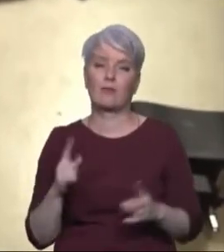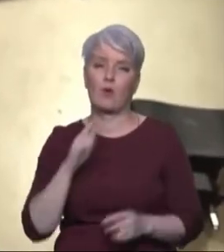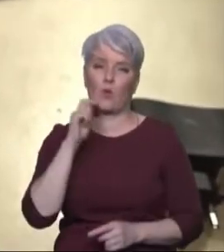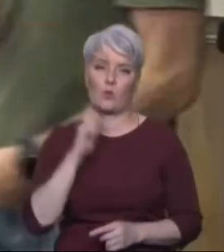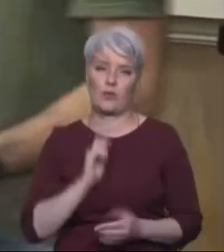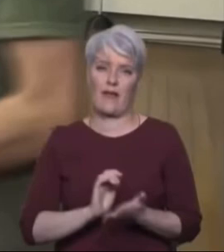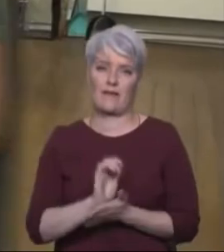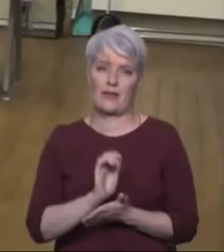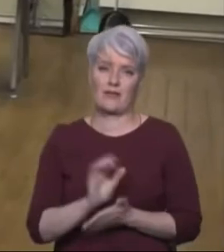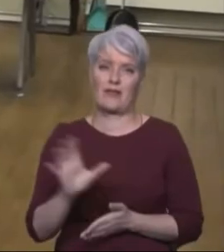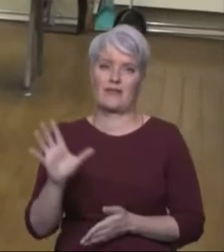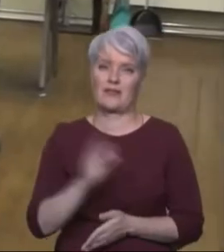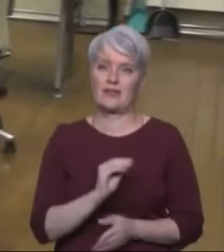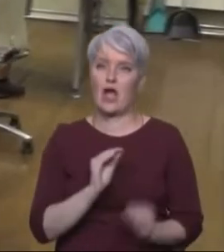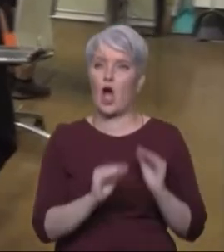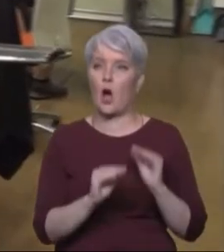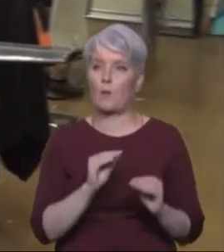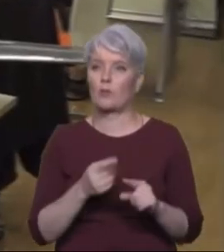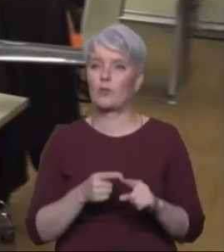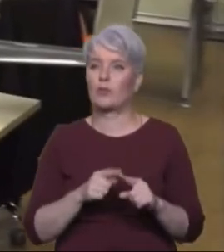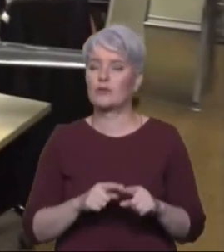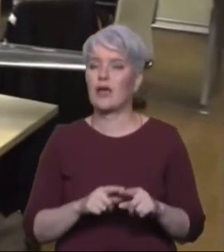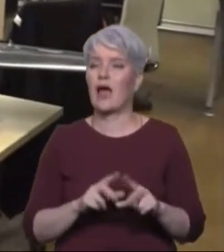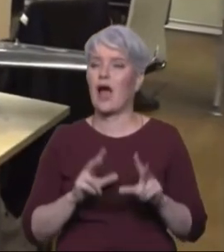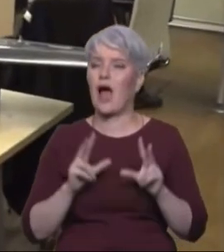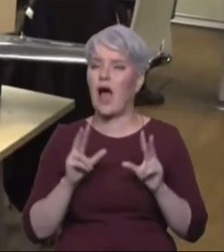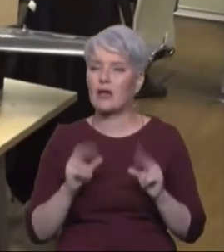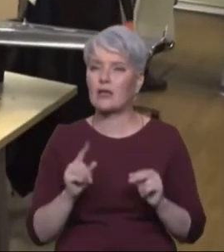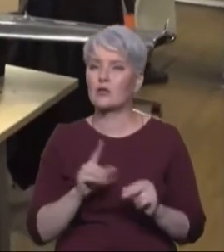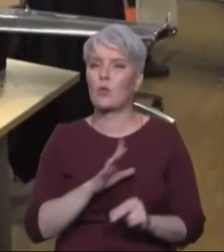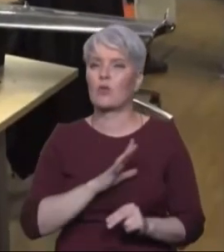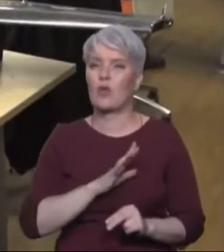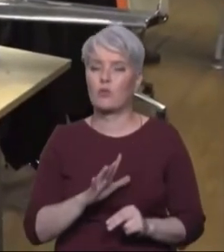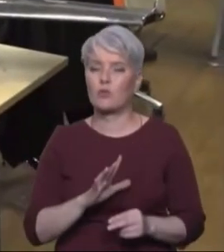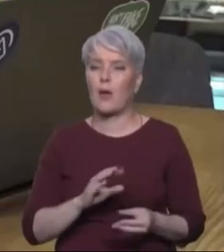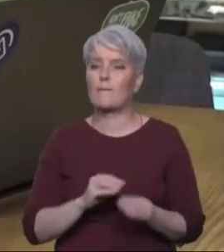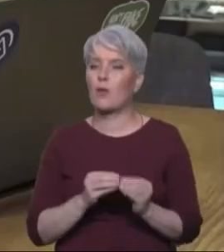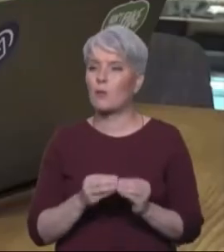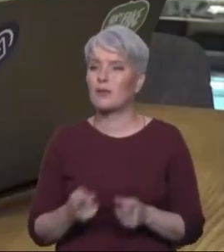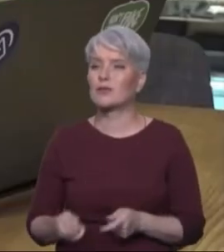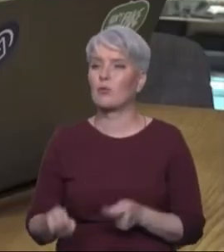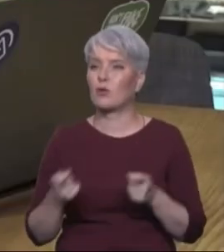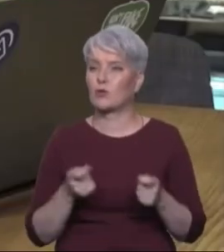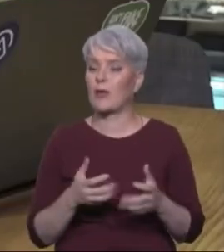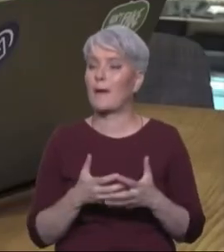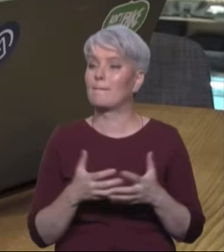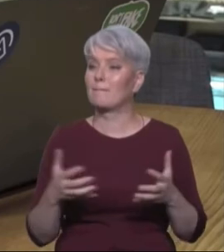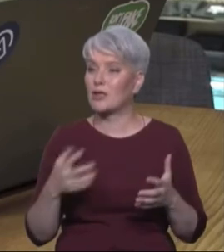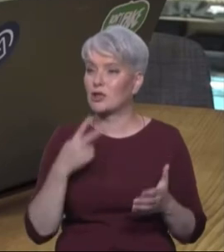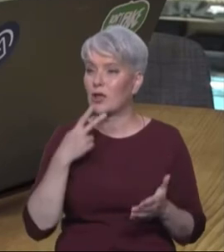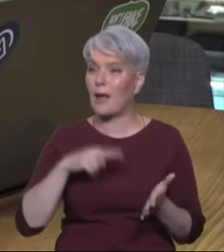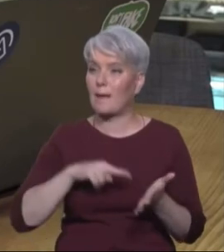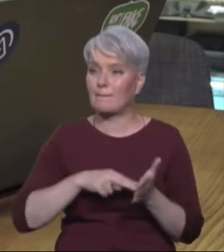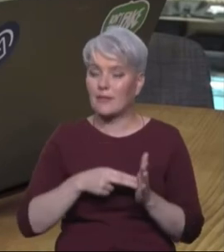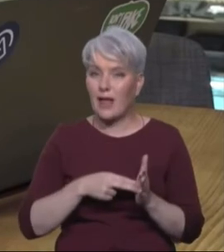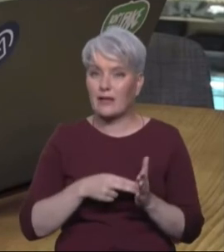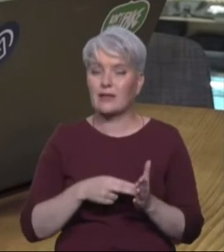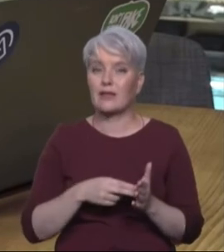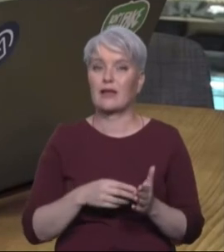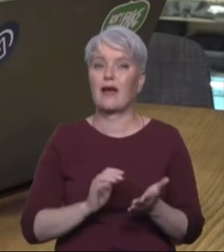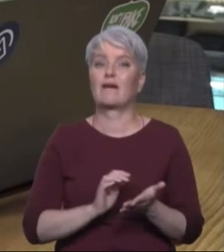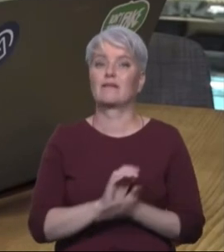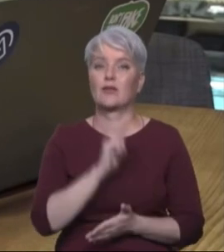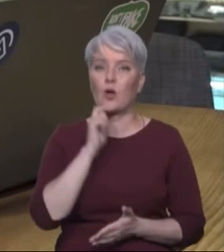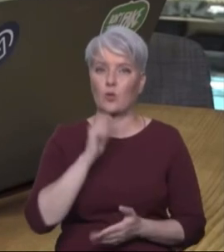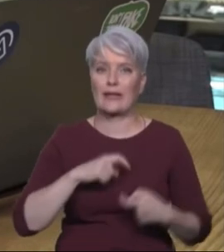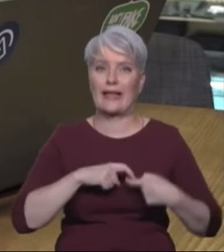виготовляли всі комплектуючі це гарантія того що не буде проблем із постачанням більшість плат уже виготовляється в Україні зв'язок виготовляється